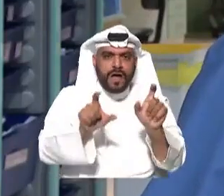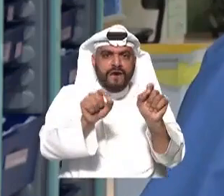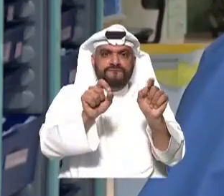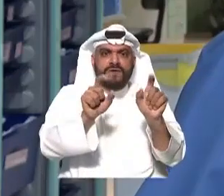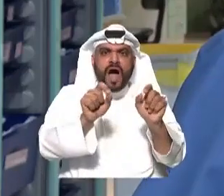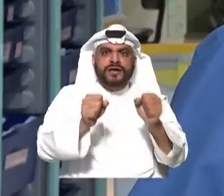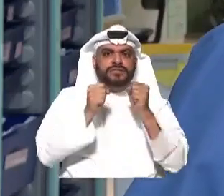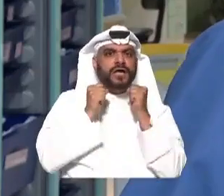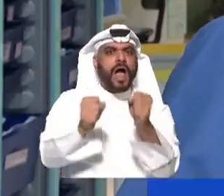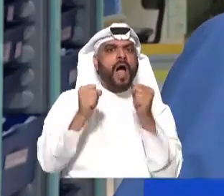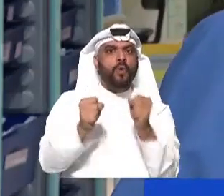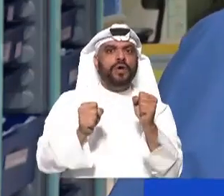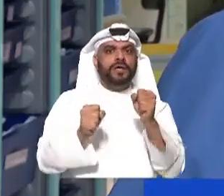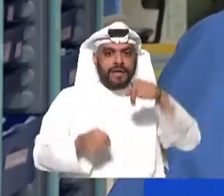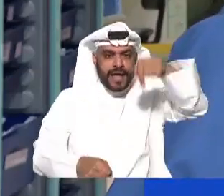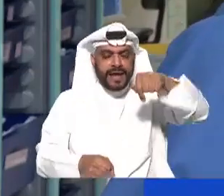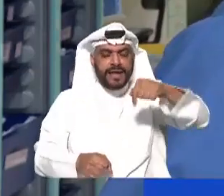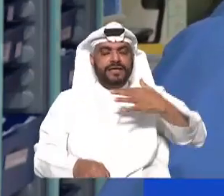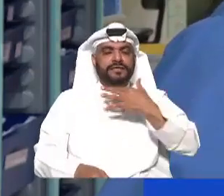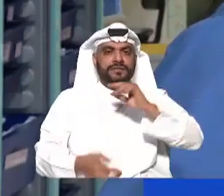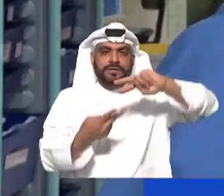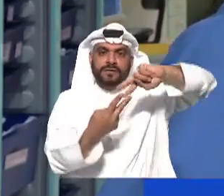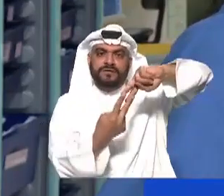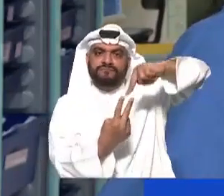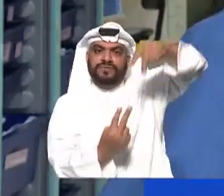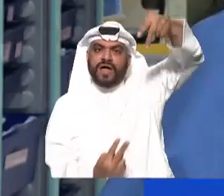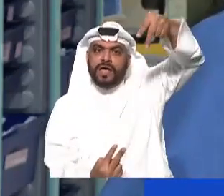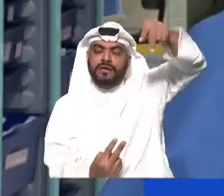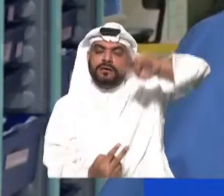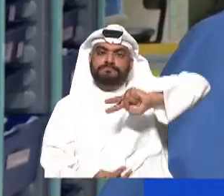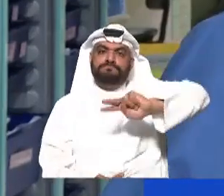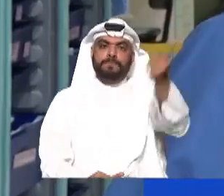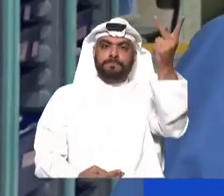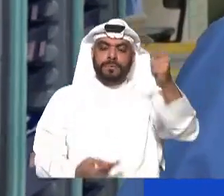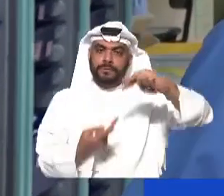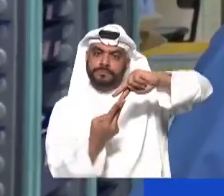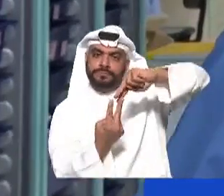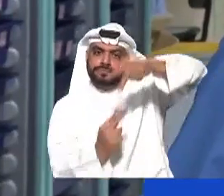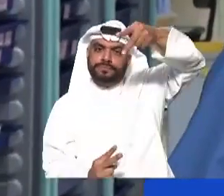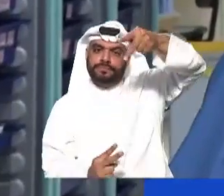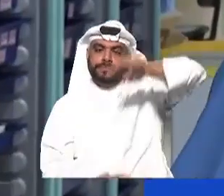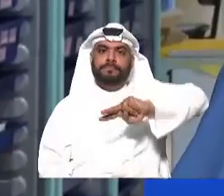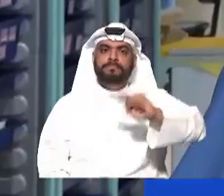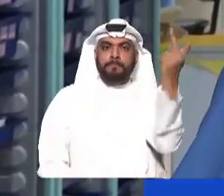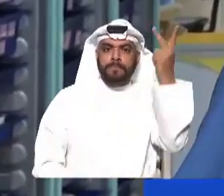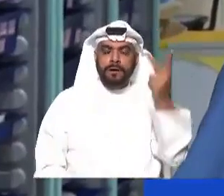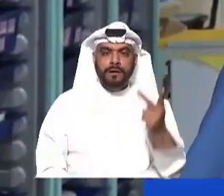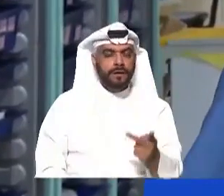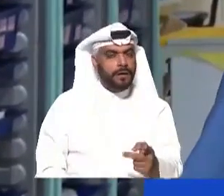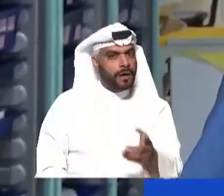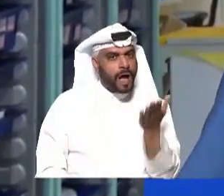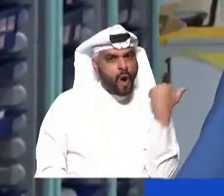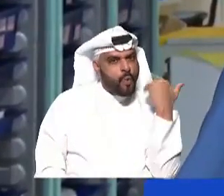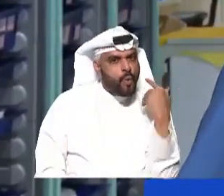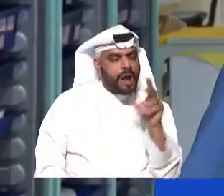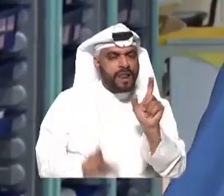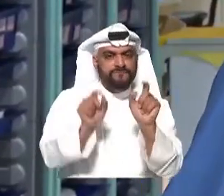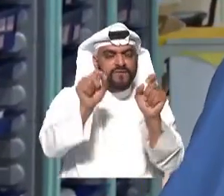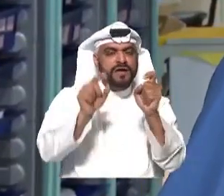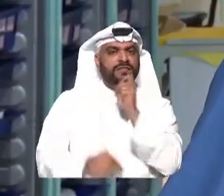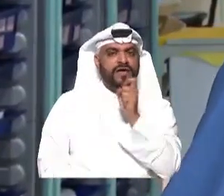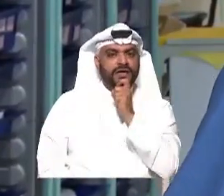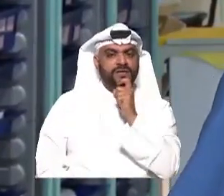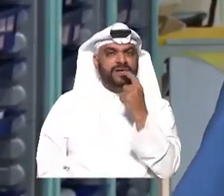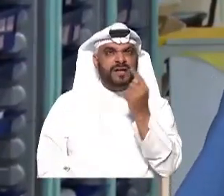أقوى من قبل، عم يدخل المريض، يعني كان قبل يقعد على الأكسجين أسبوع وأسبوعين،